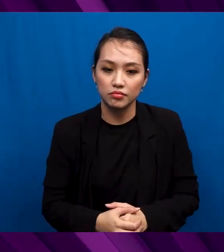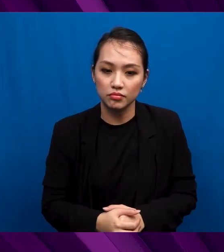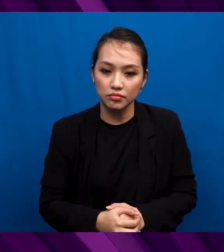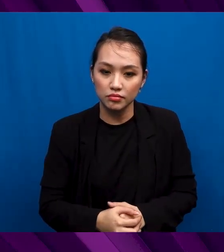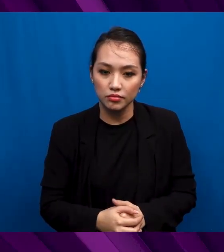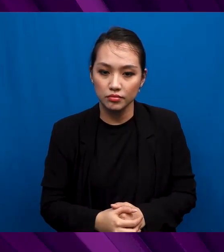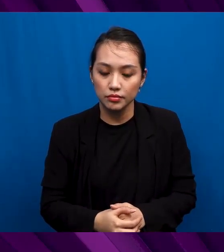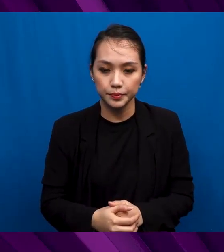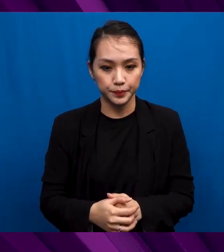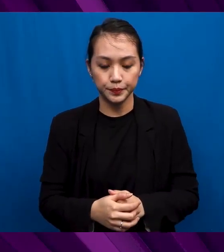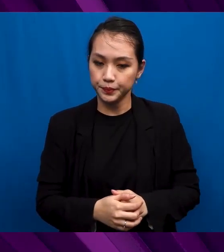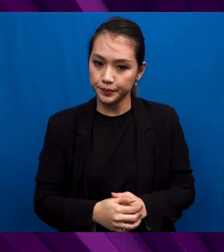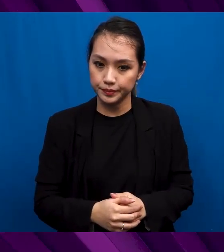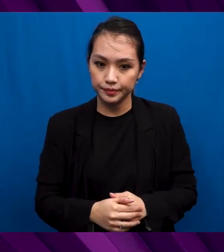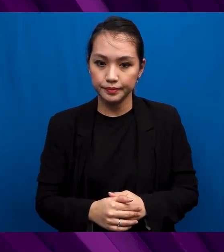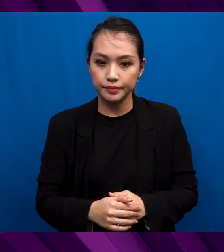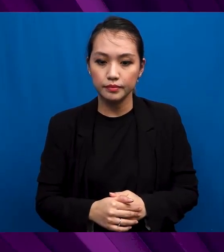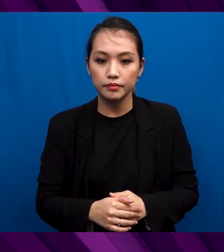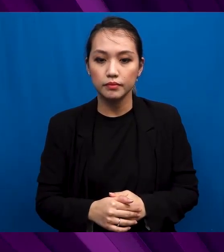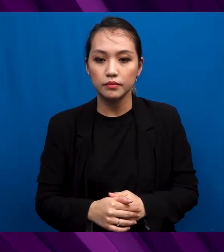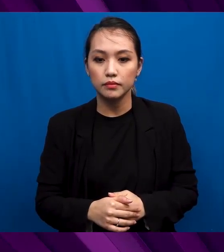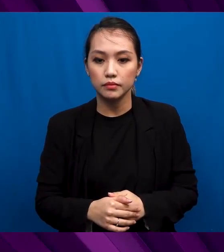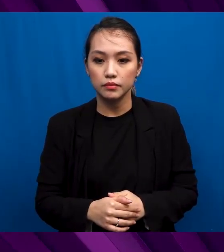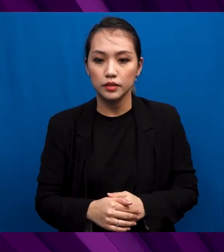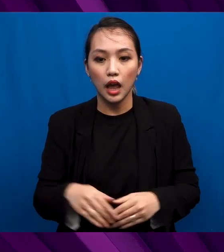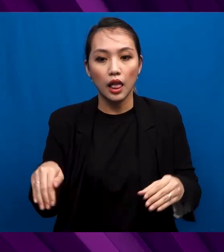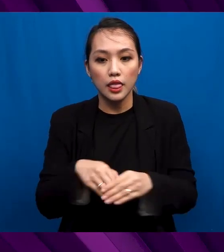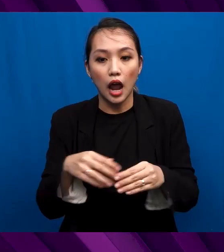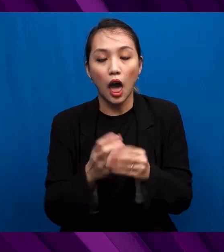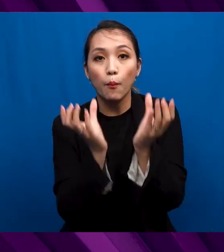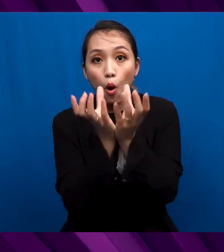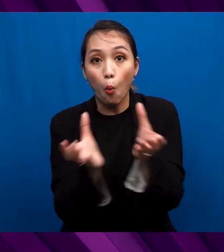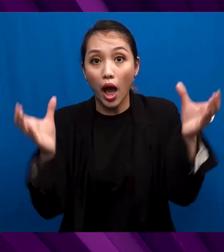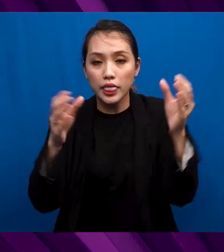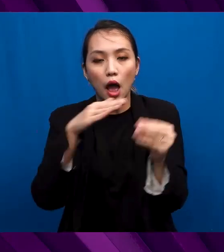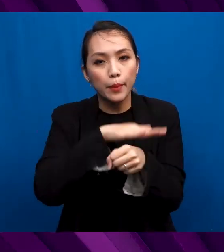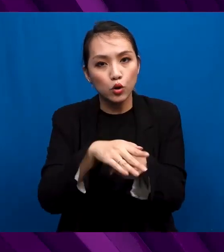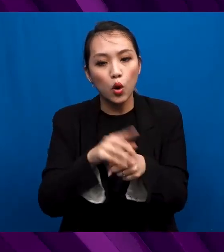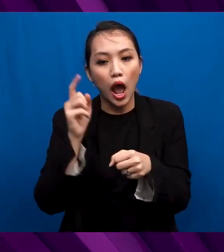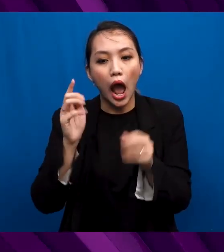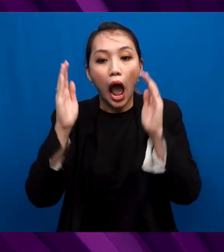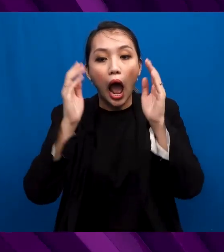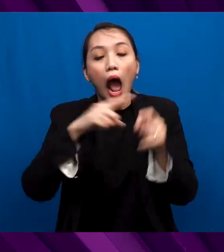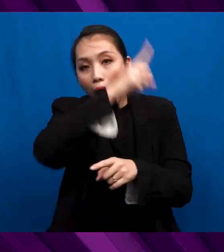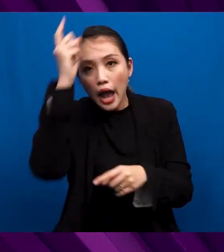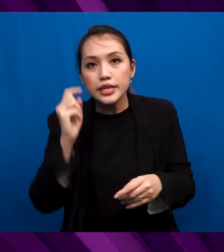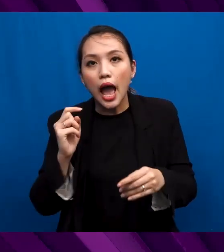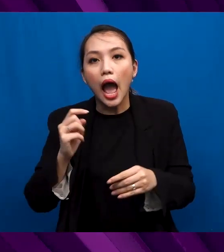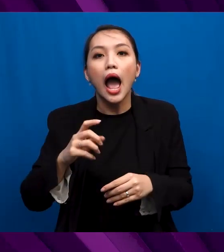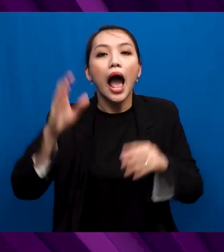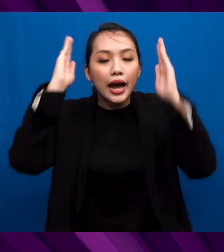dalam measure atau dalam takaran yang penuh, hanyalah raja, nabi, dan imam. Itu pun hanya imam